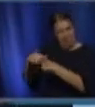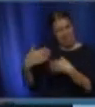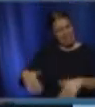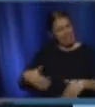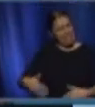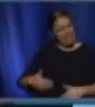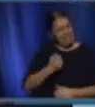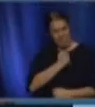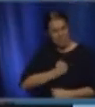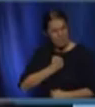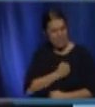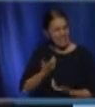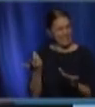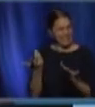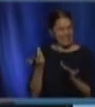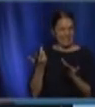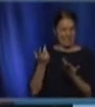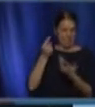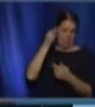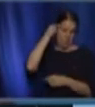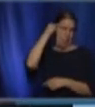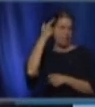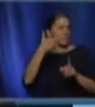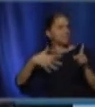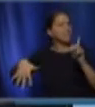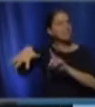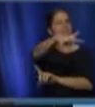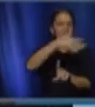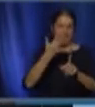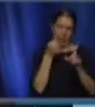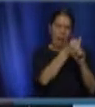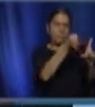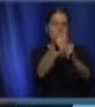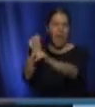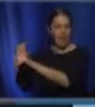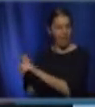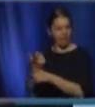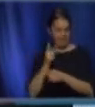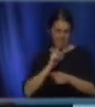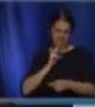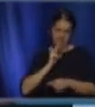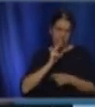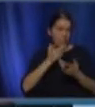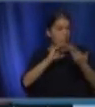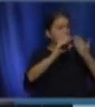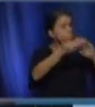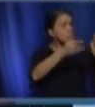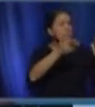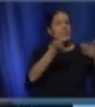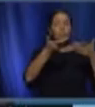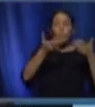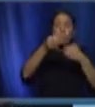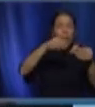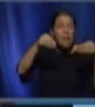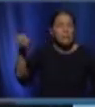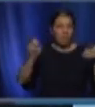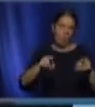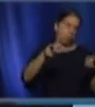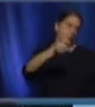certaines entreprises comme les restaurants. Ça amène des conséquences sur certaines classes, dans